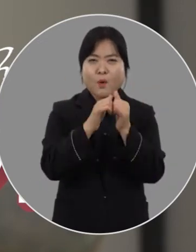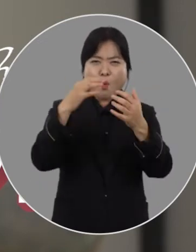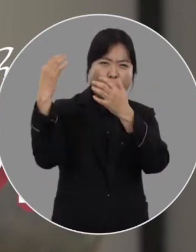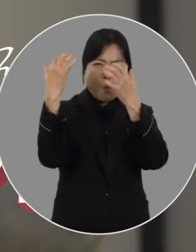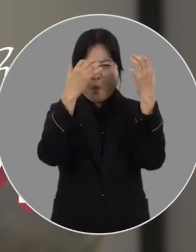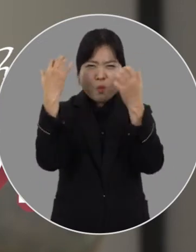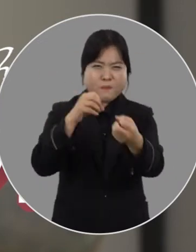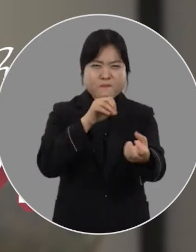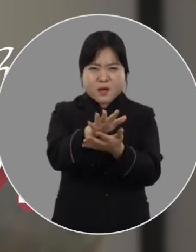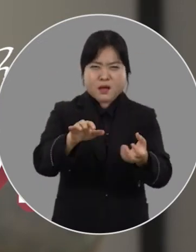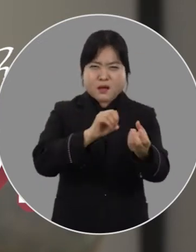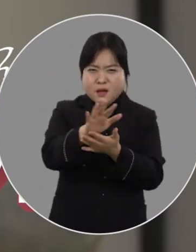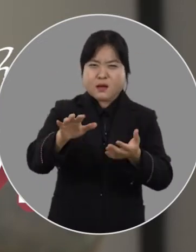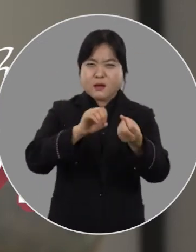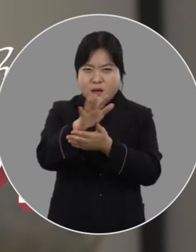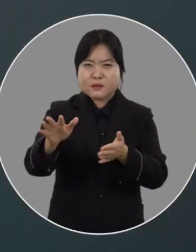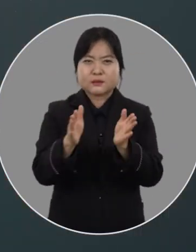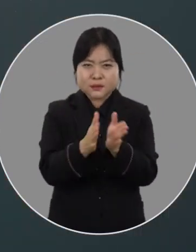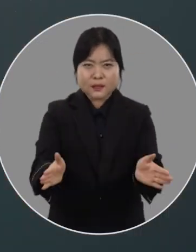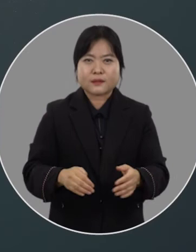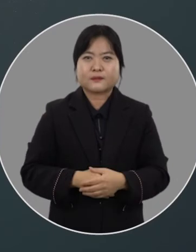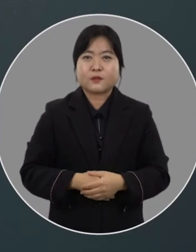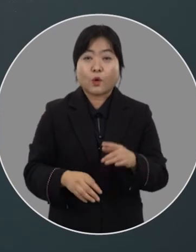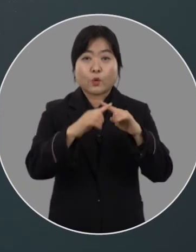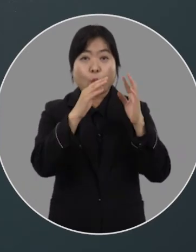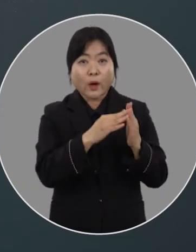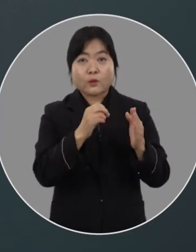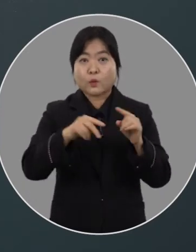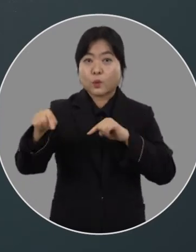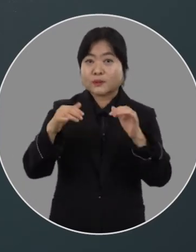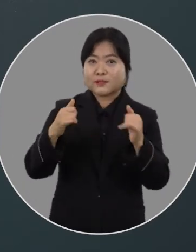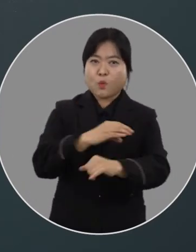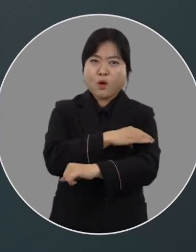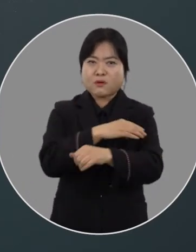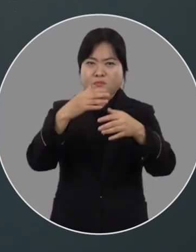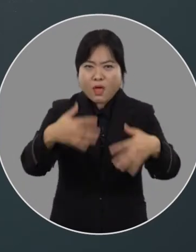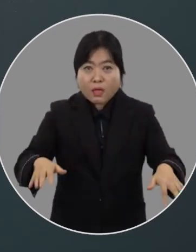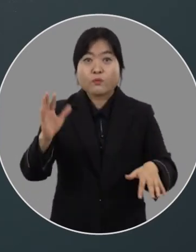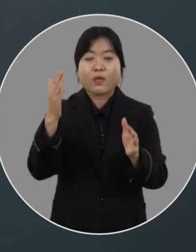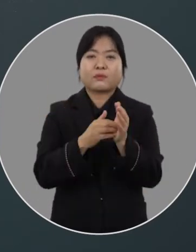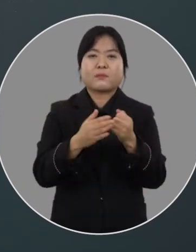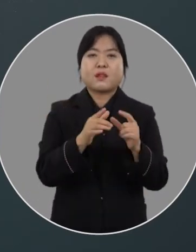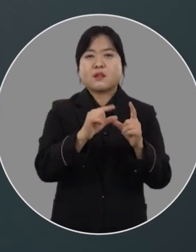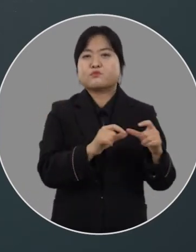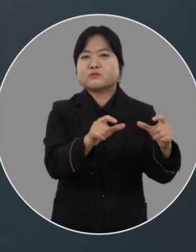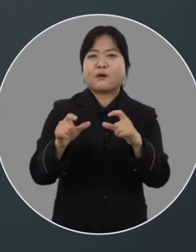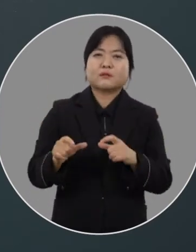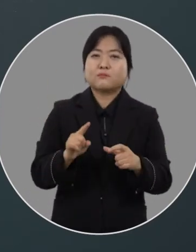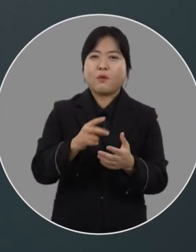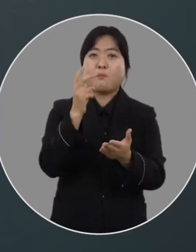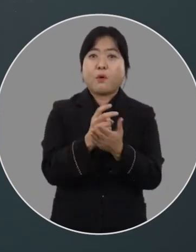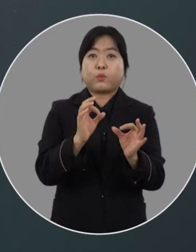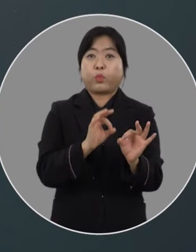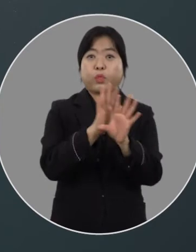혼란 속에 빠져들기 시작했다라고 하는 것이었습니다. 교회와 통치자들의 권위가 약해지자 일부 지역들은 거의